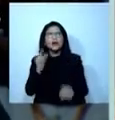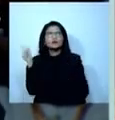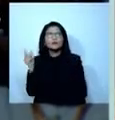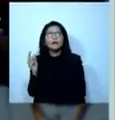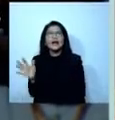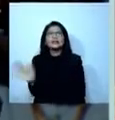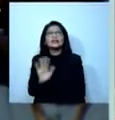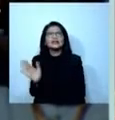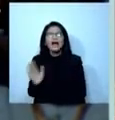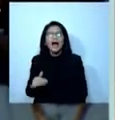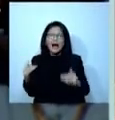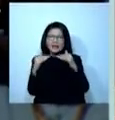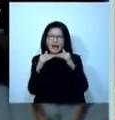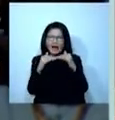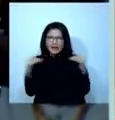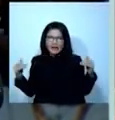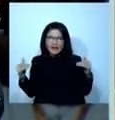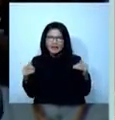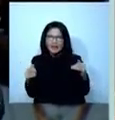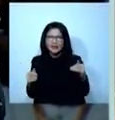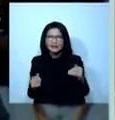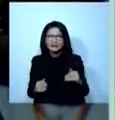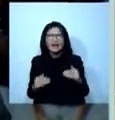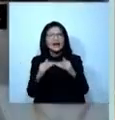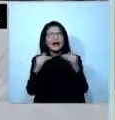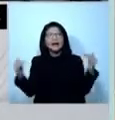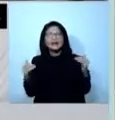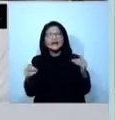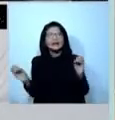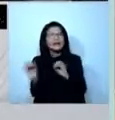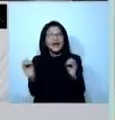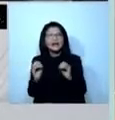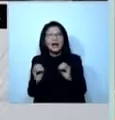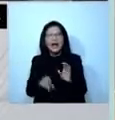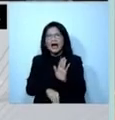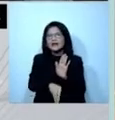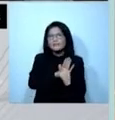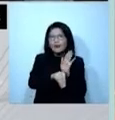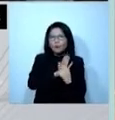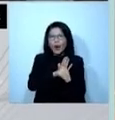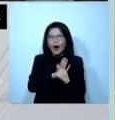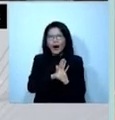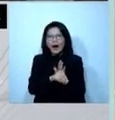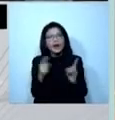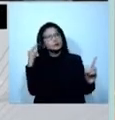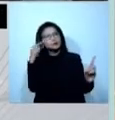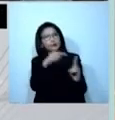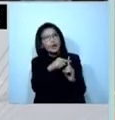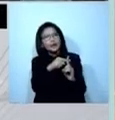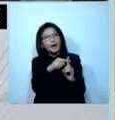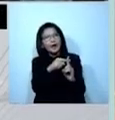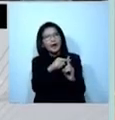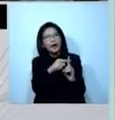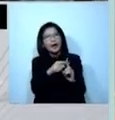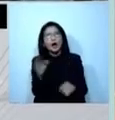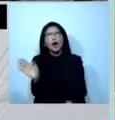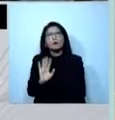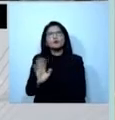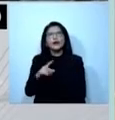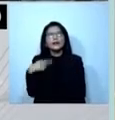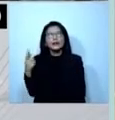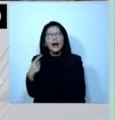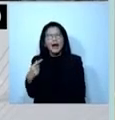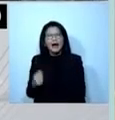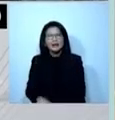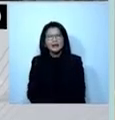kan makanannya tanda kutip ya, saya dari Pak Prabowo. Nah cuma tinggal itu bergantung, kalau pengalaman 2014-2019 Pak